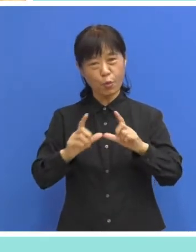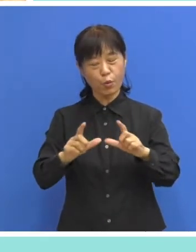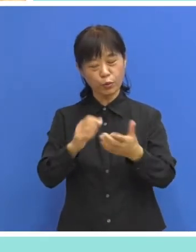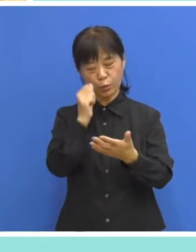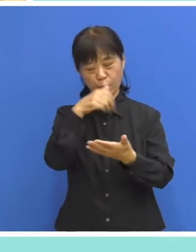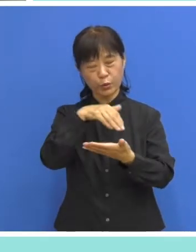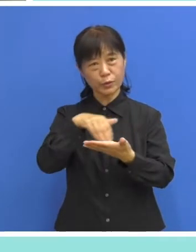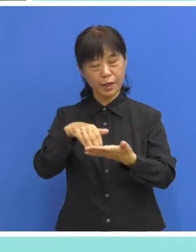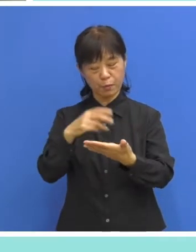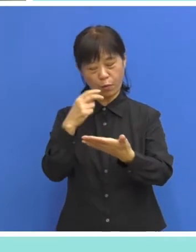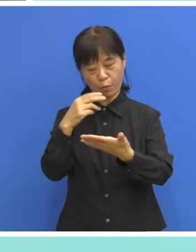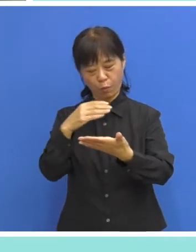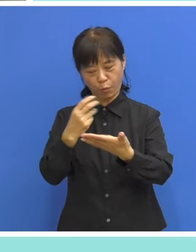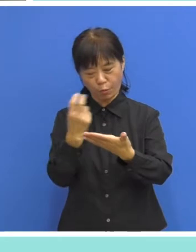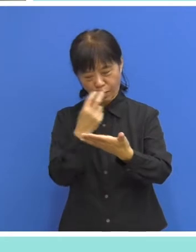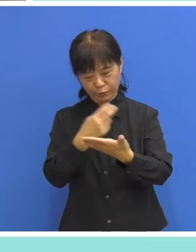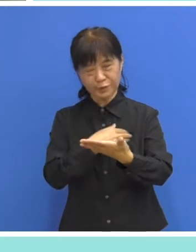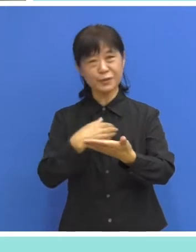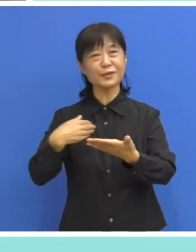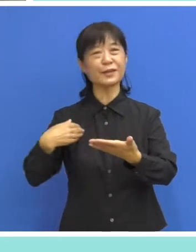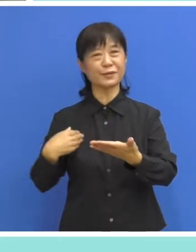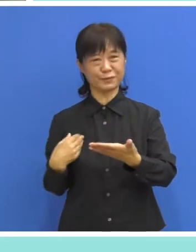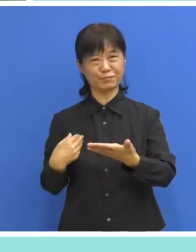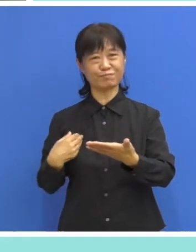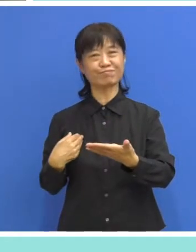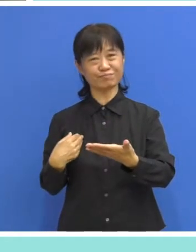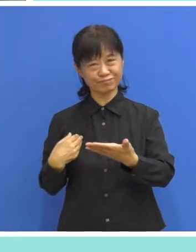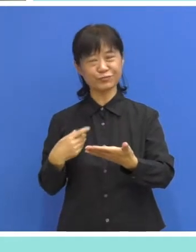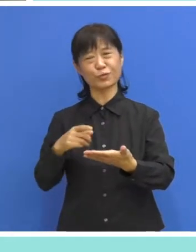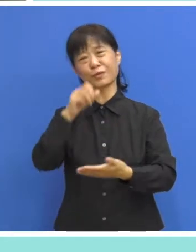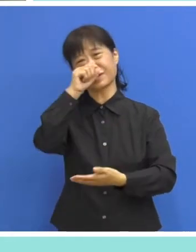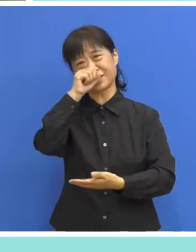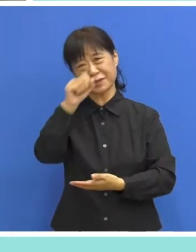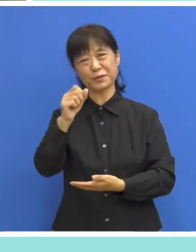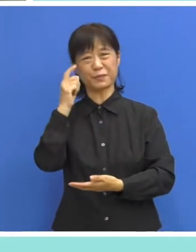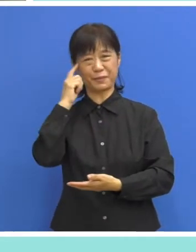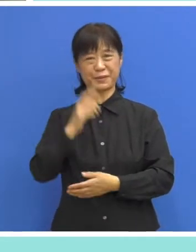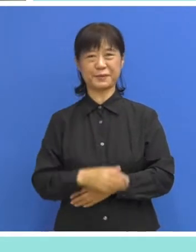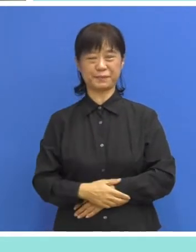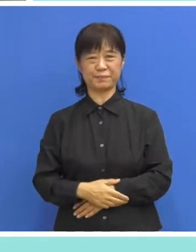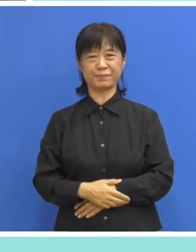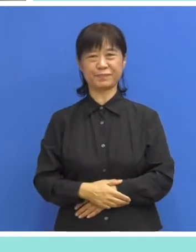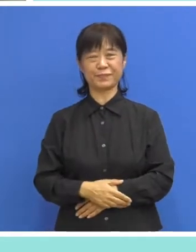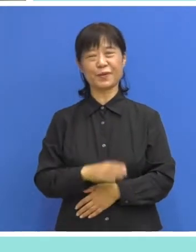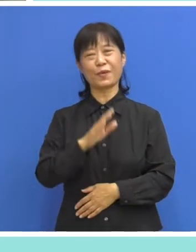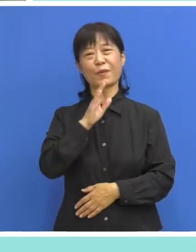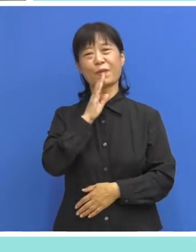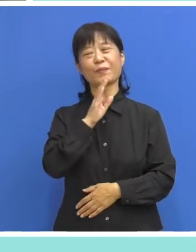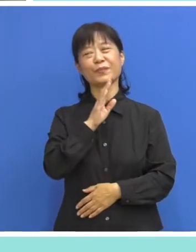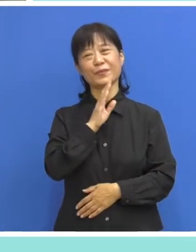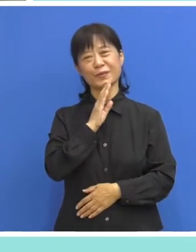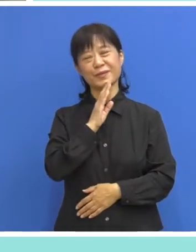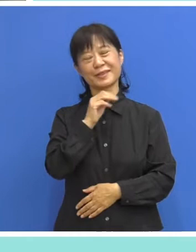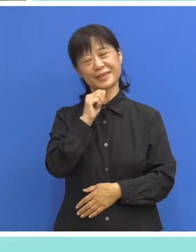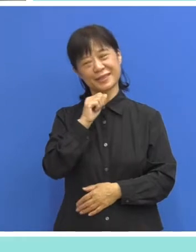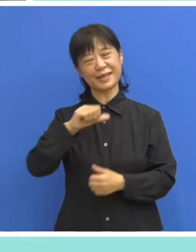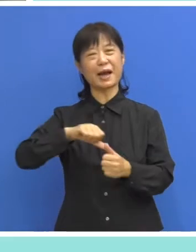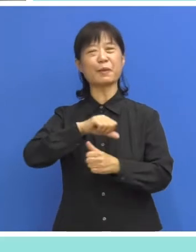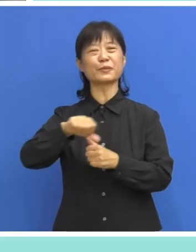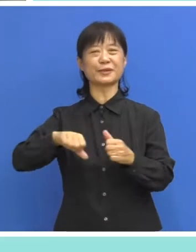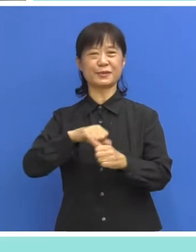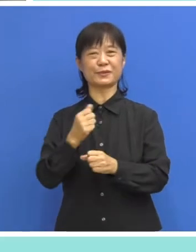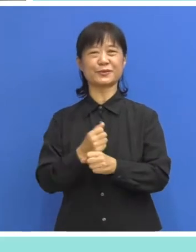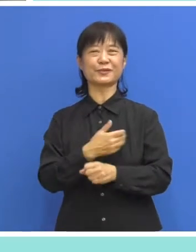ができますので、こう見逃しなどをですね、防止することもできますっていう、本当にとってもいいアプリができました